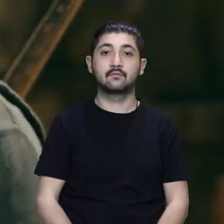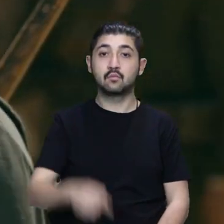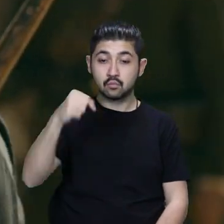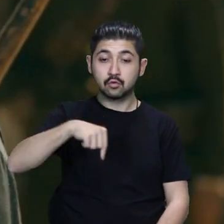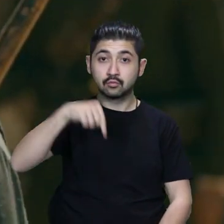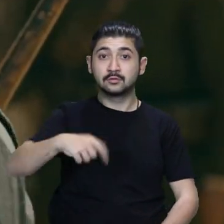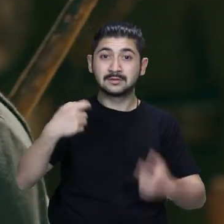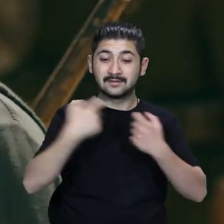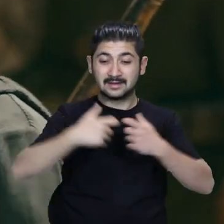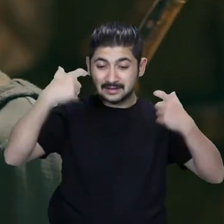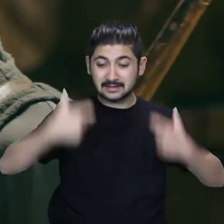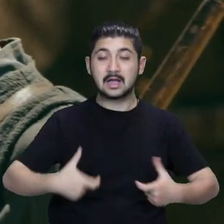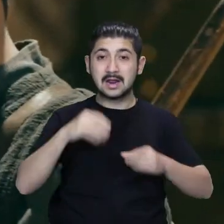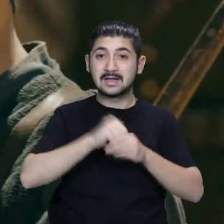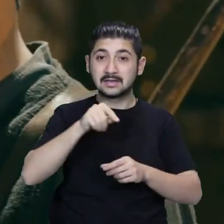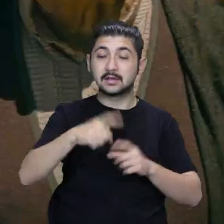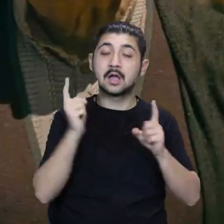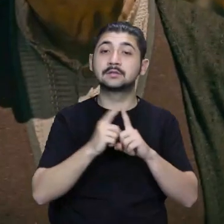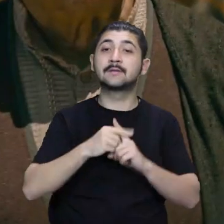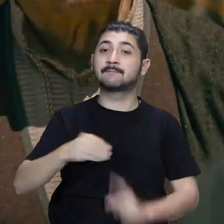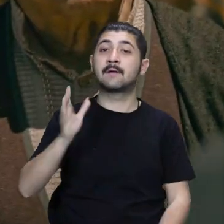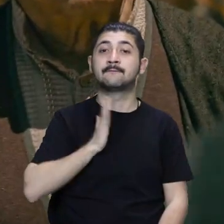Bugün bu mahşer yerinde verilecek hesabımız var.